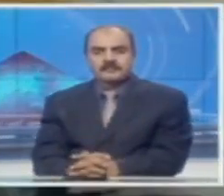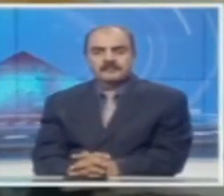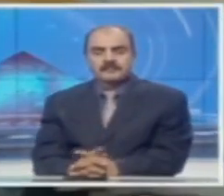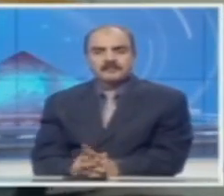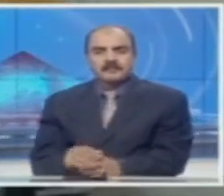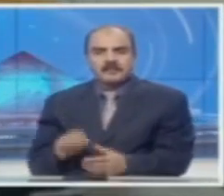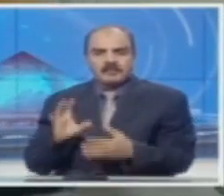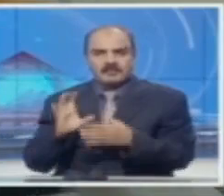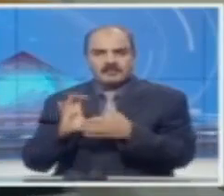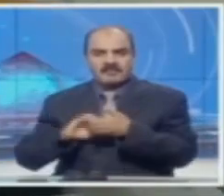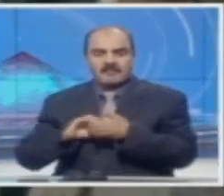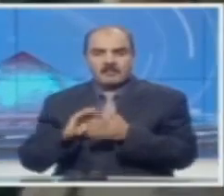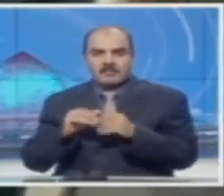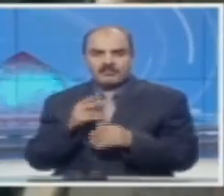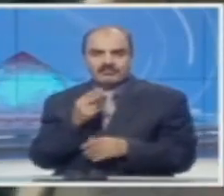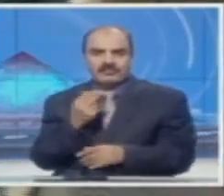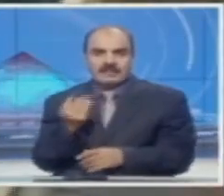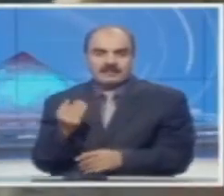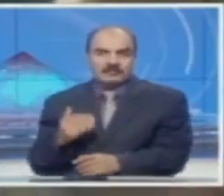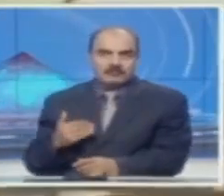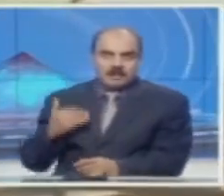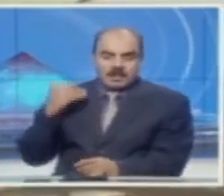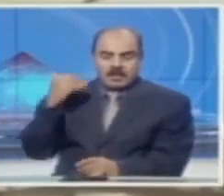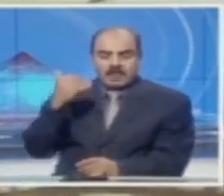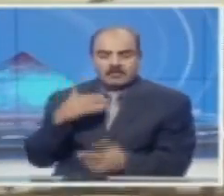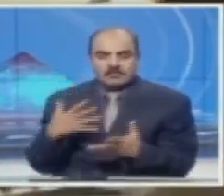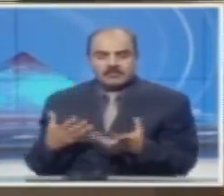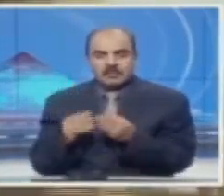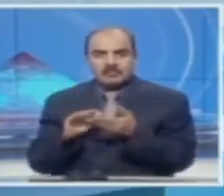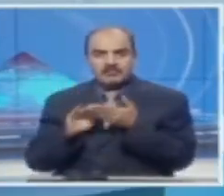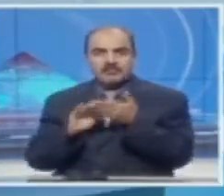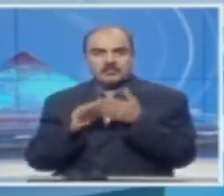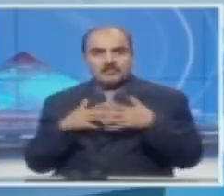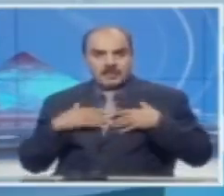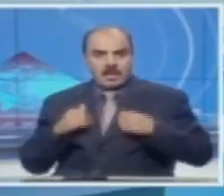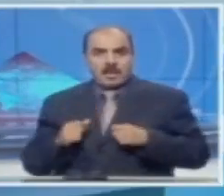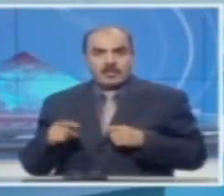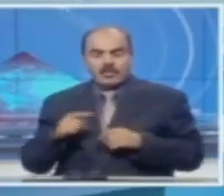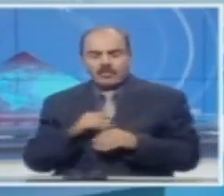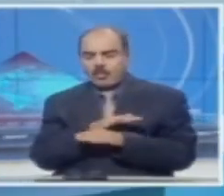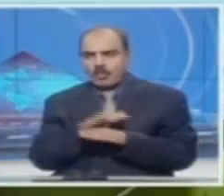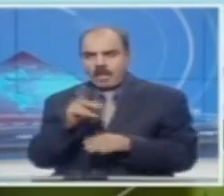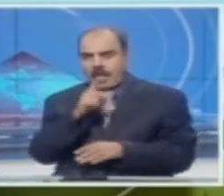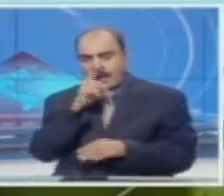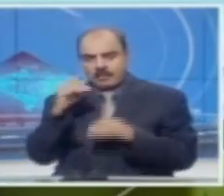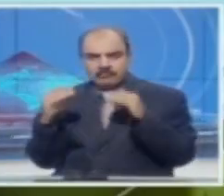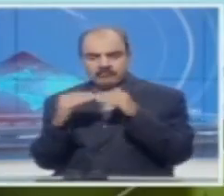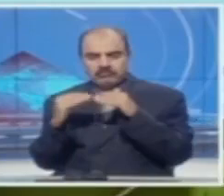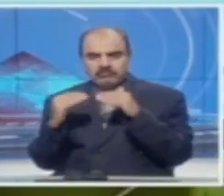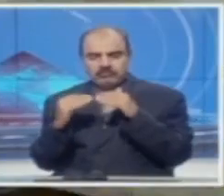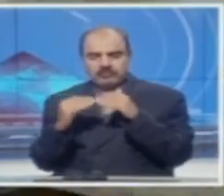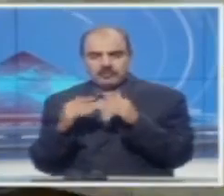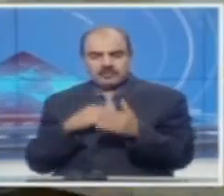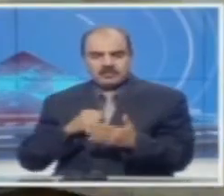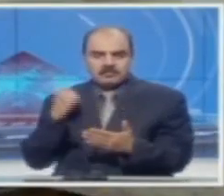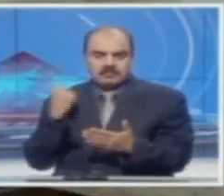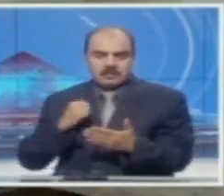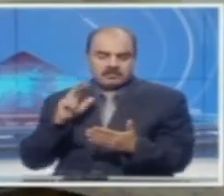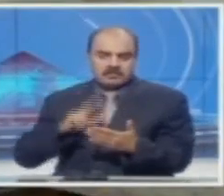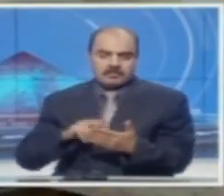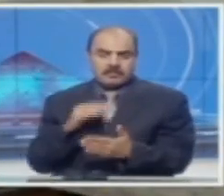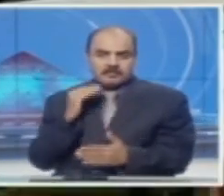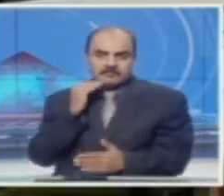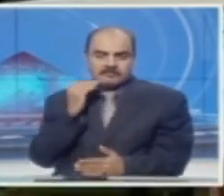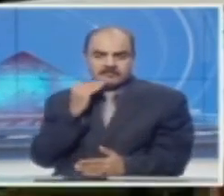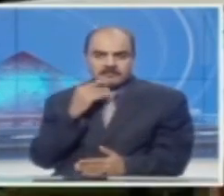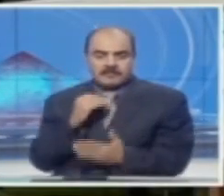اتساقا من رؤية مصر 2030 للارتقاء بجودة الخدمات الصحية لمستوى العالمي، ودور هيئة الاعتماد والرعاية الصحية